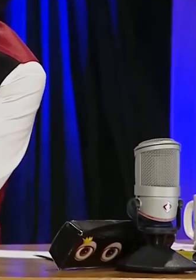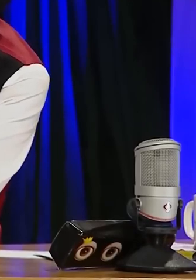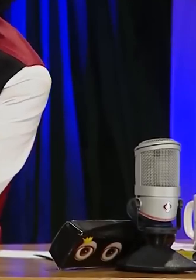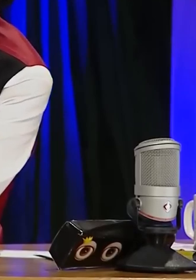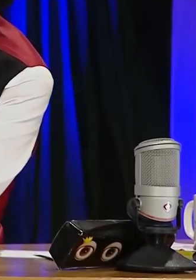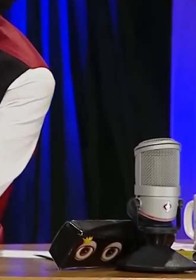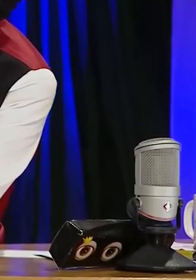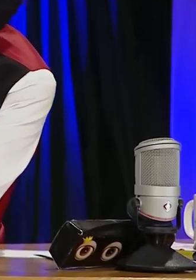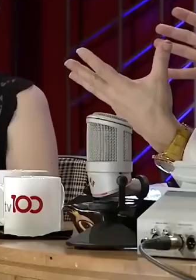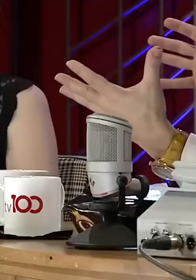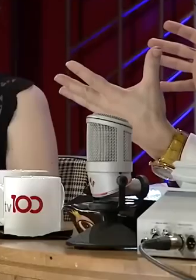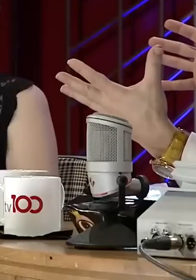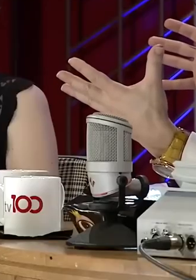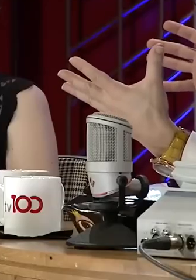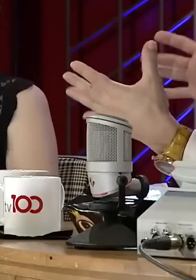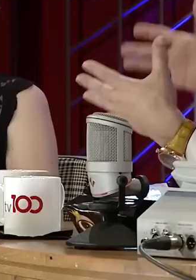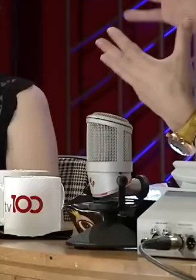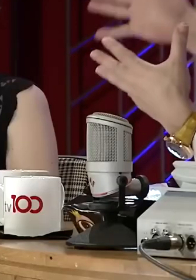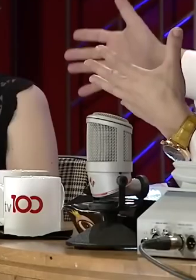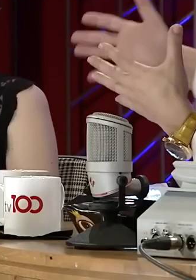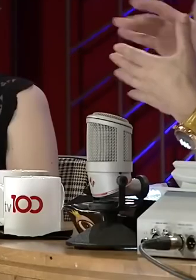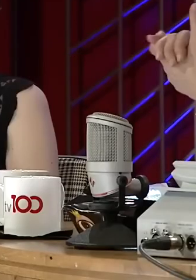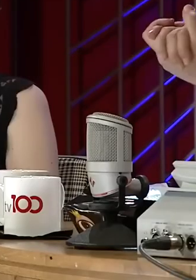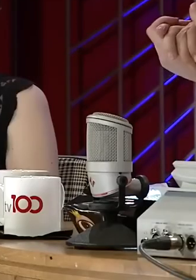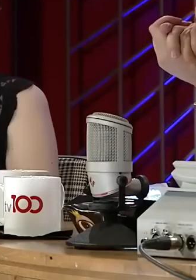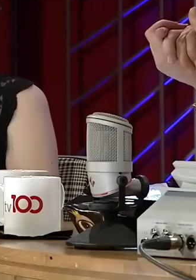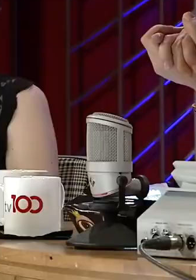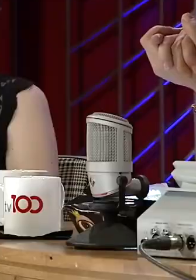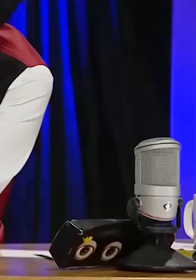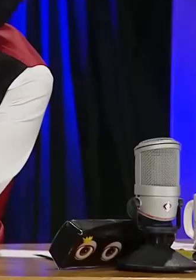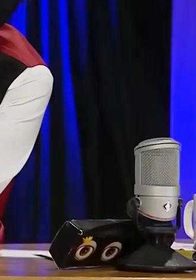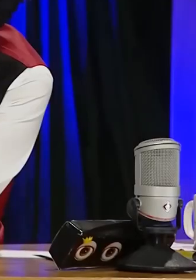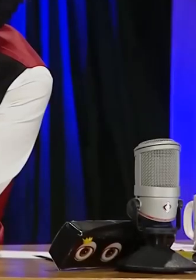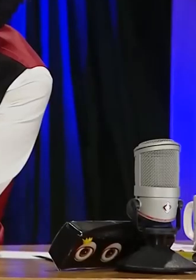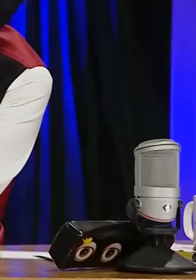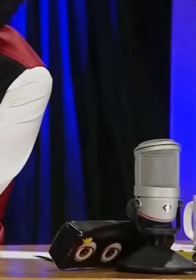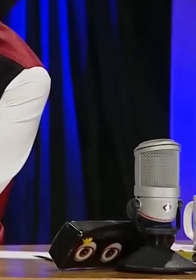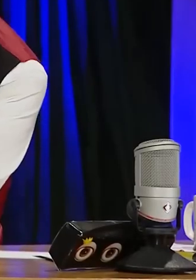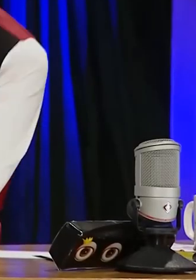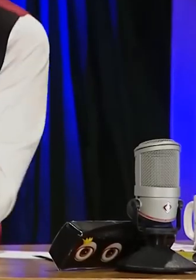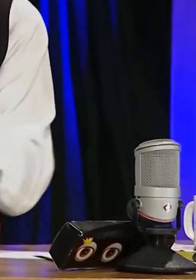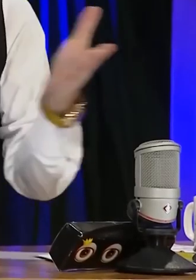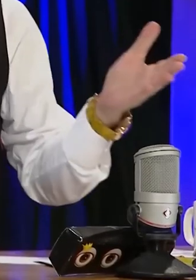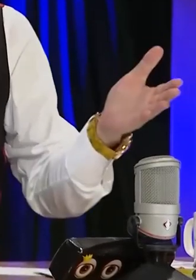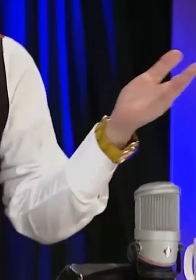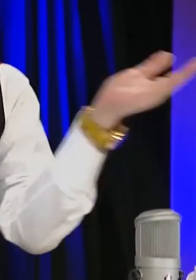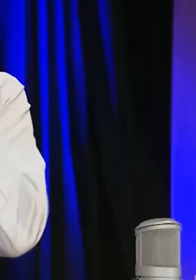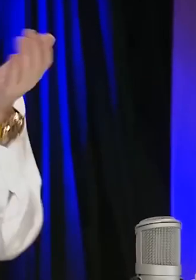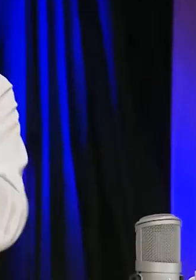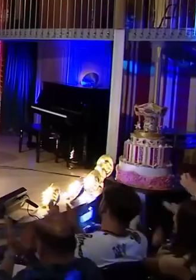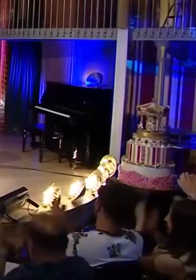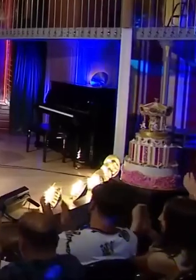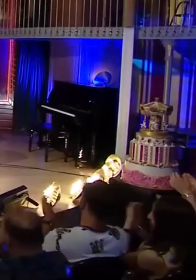sen lütfen kendi şarkını söyler misin? Ve sonra da beraber şarkınızı söyler misiniz? Tabii ki. Bayılırız,